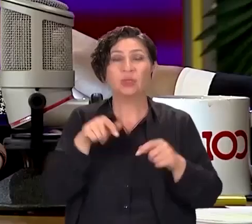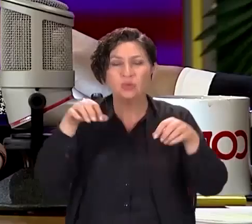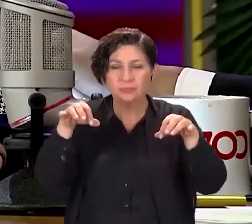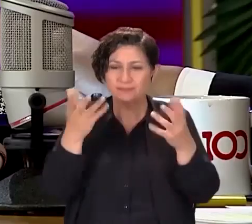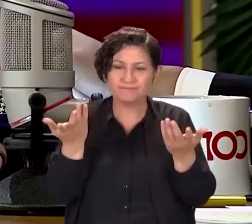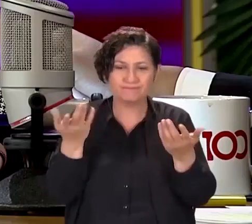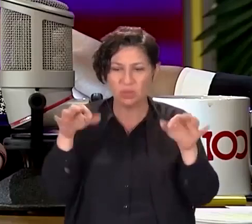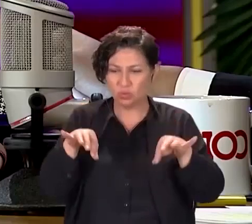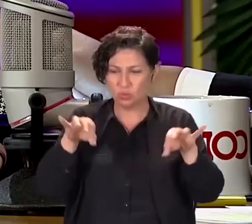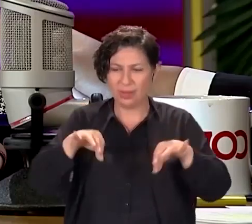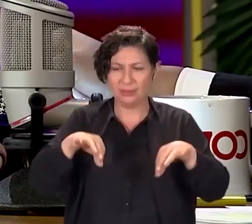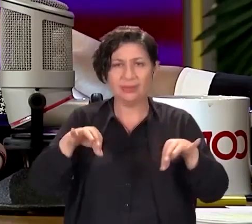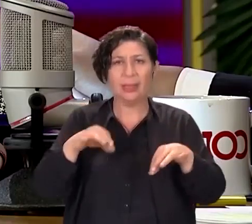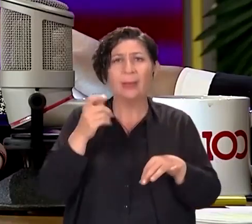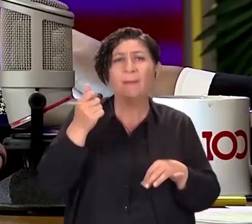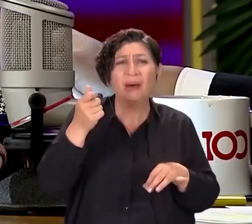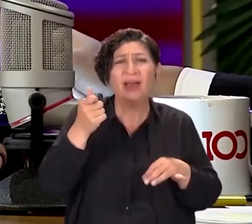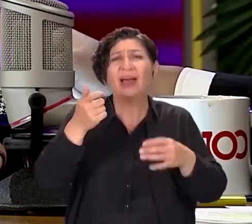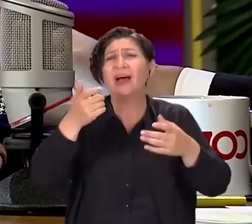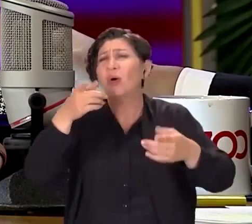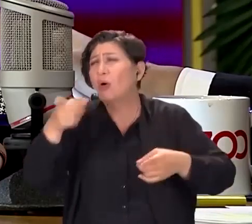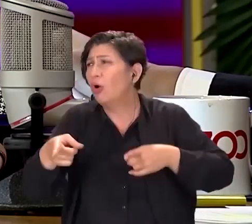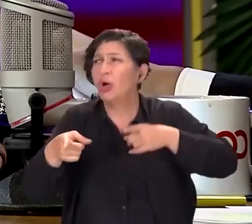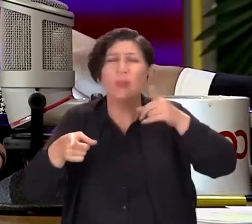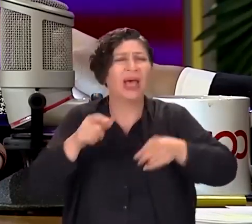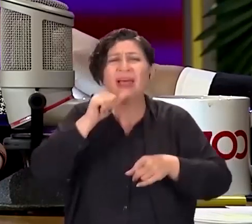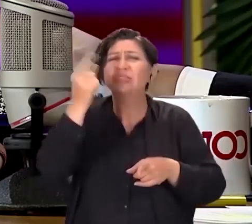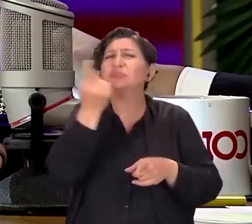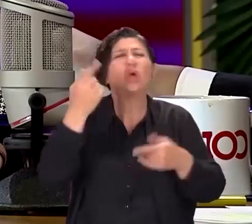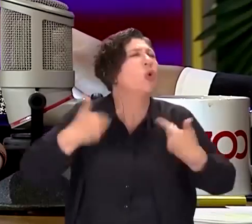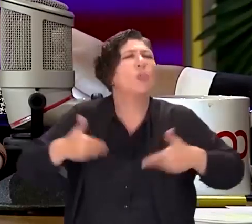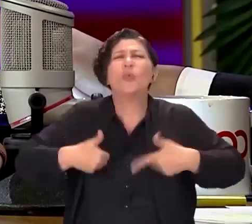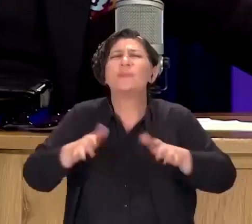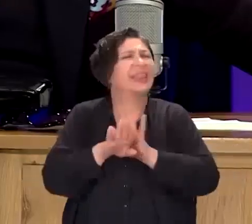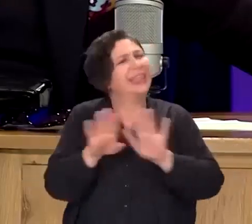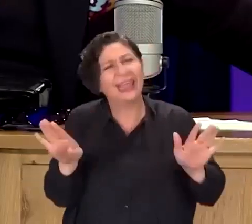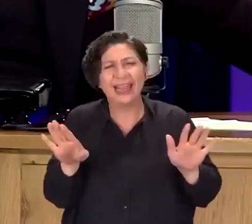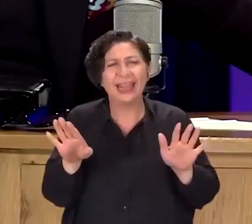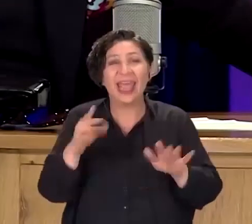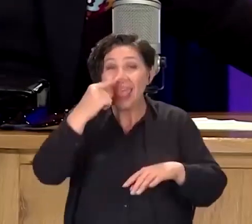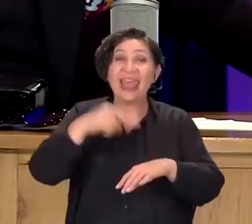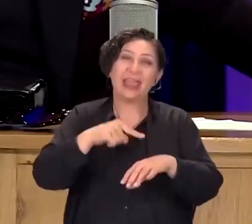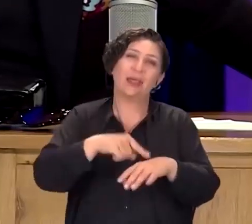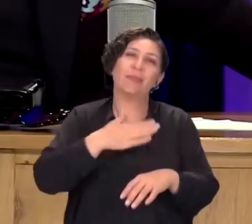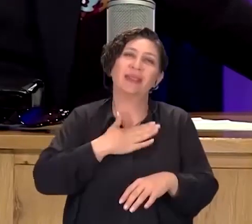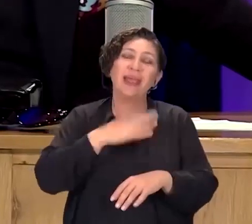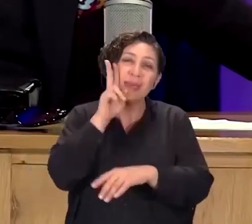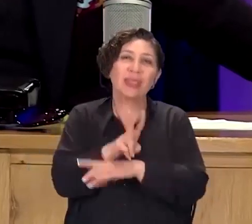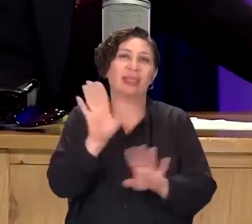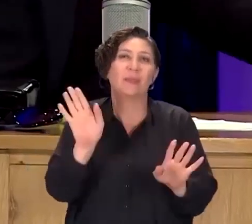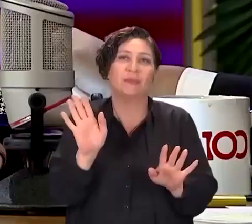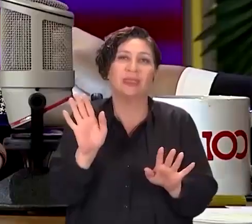Şu an şeyim, para, pul, hiçbir şey umurumda değil yani. İnan bak, yemin